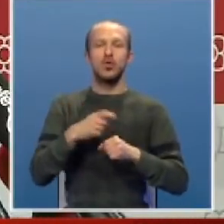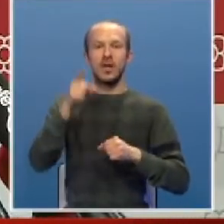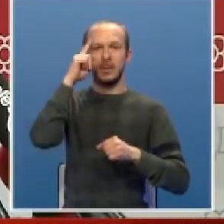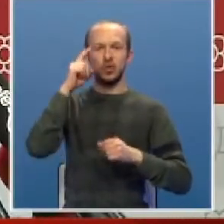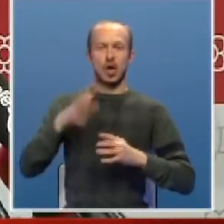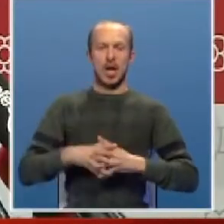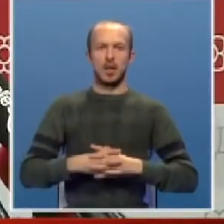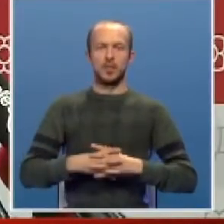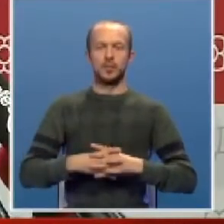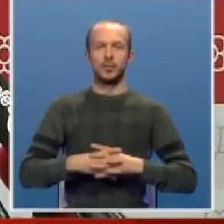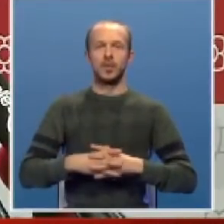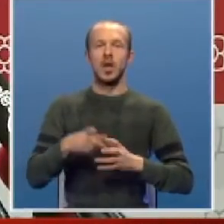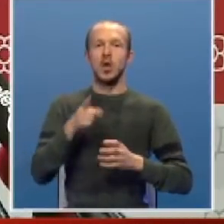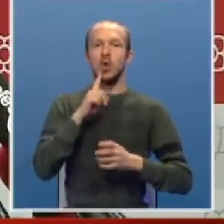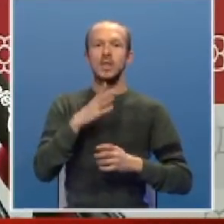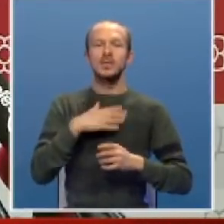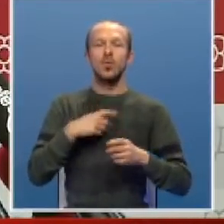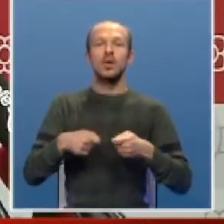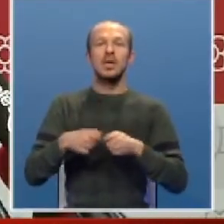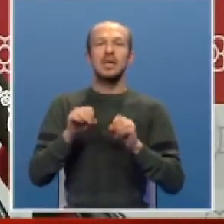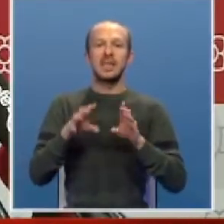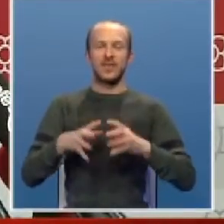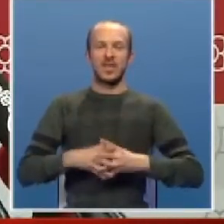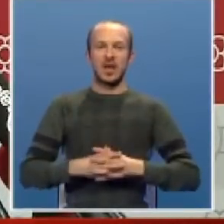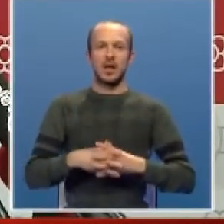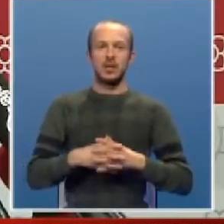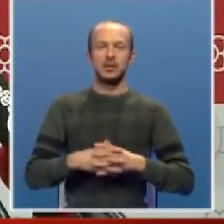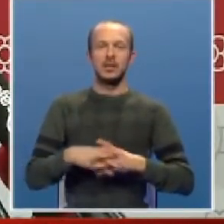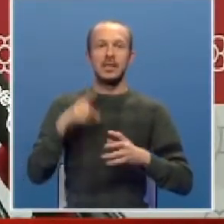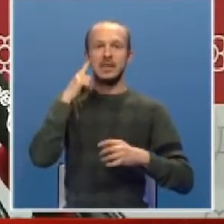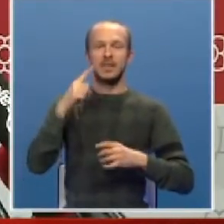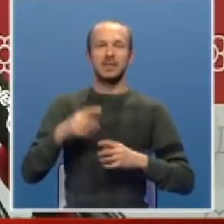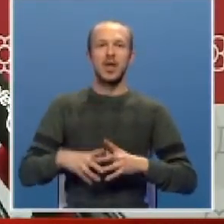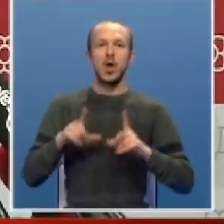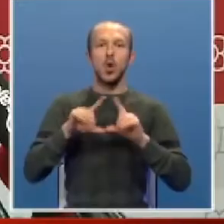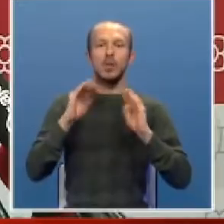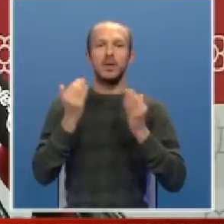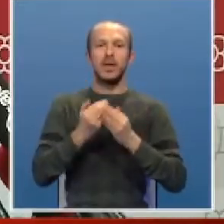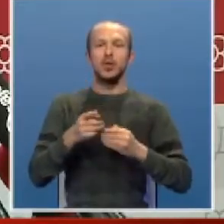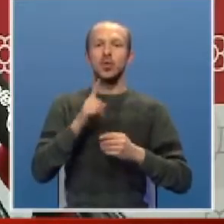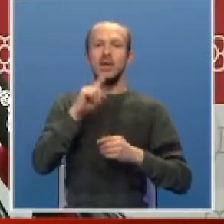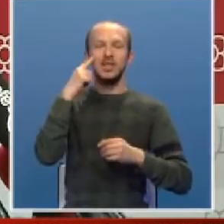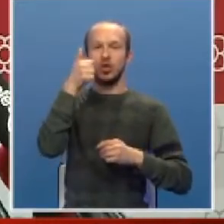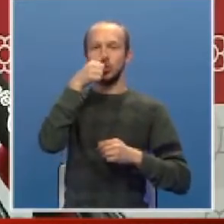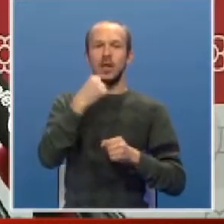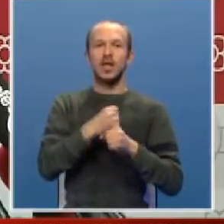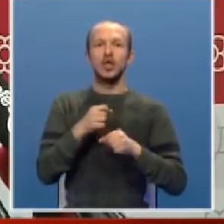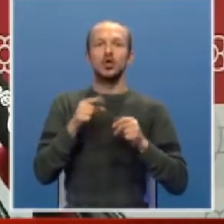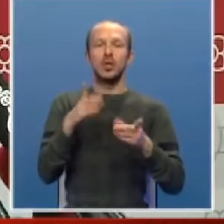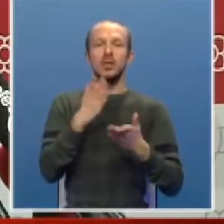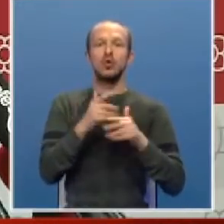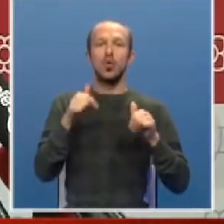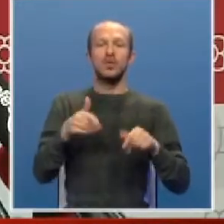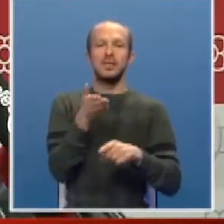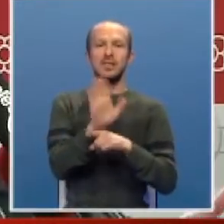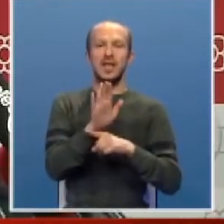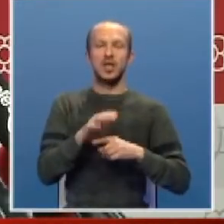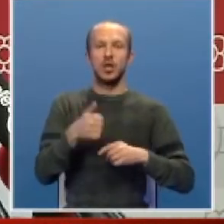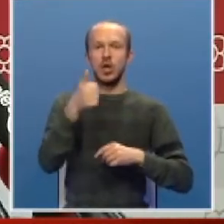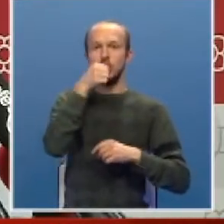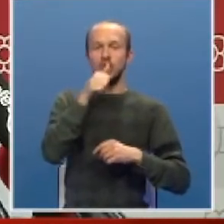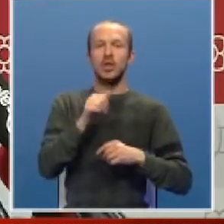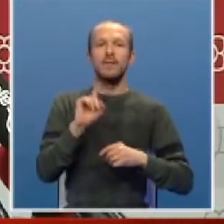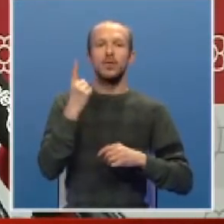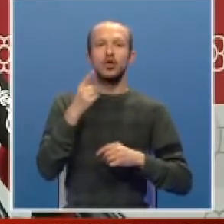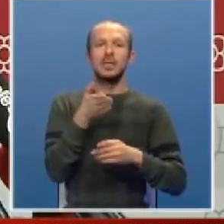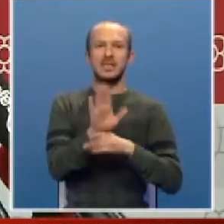Njemačke, koja svog savjetnika, zamislite, u kabinetu kojem ne zna šta da radi, šalje da bude ovdje izaslanik, šta će nam više ti